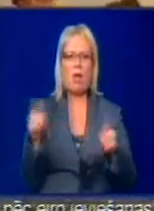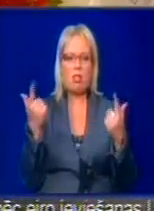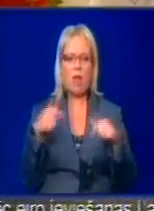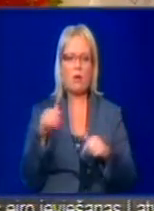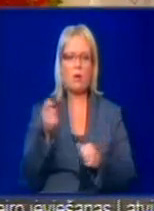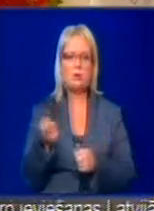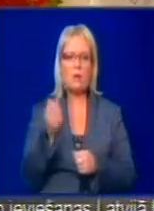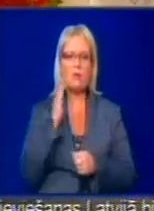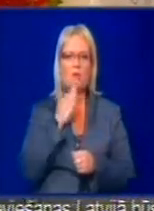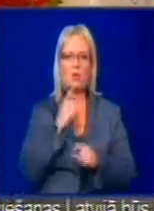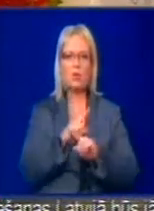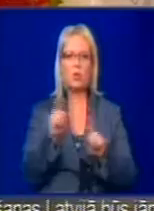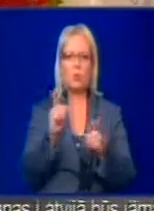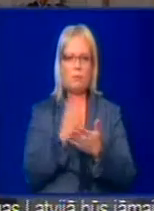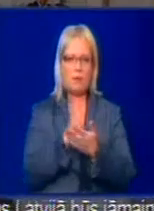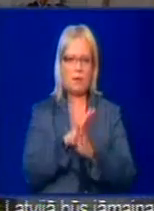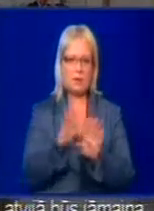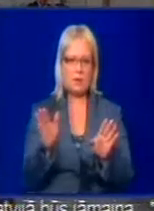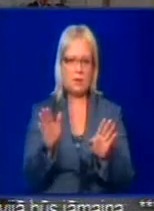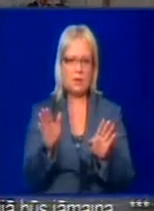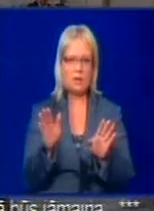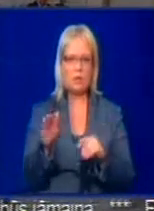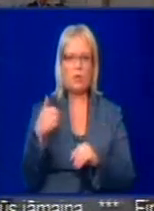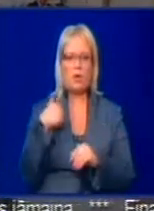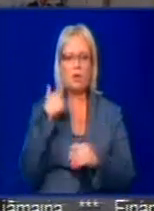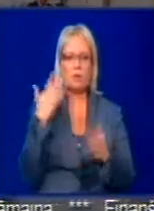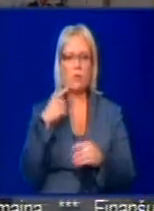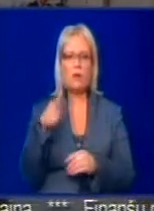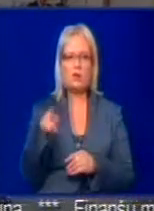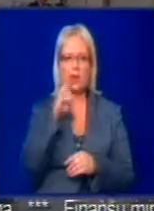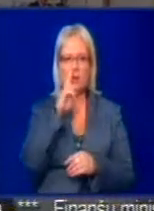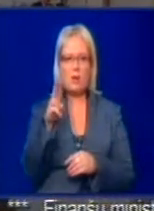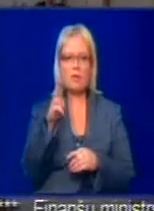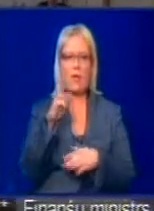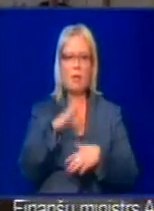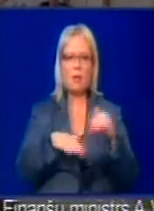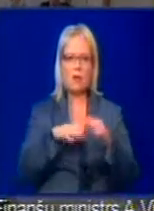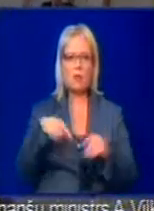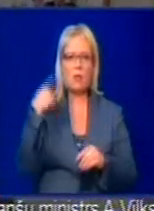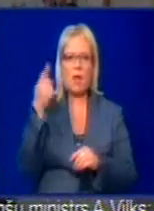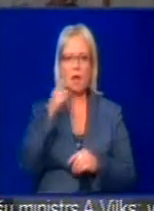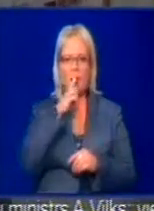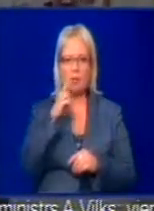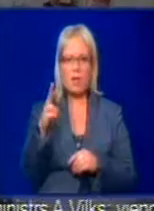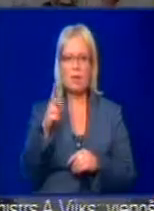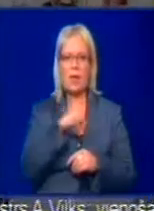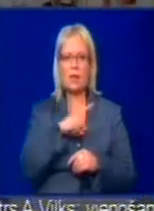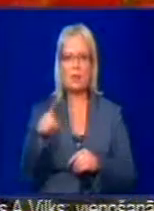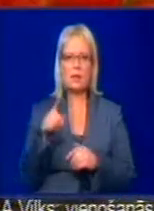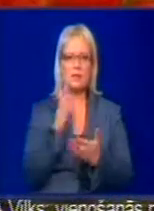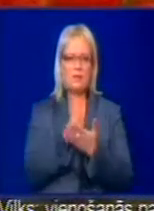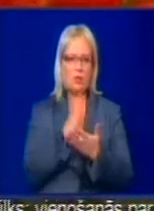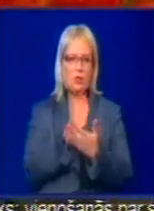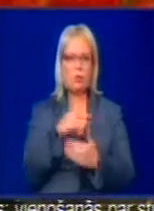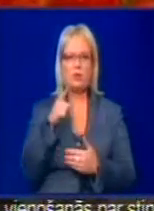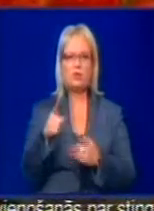zemeņu vasara tūdaļ beigsies. Es domāju, šī nedēļa praktiski un nākošās nedēļas, teiksim, līdz vidum.